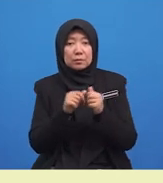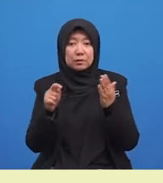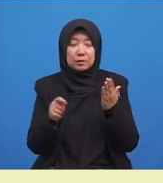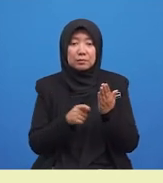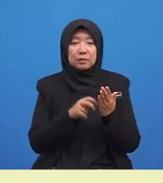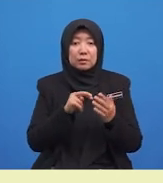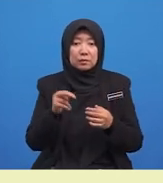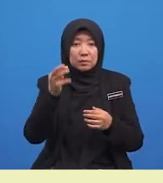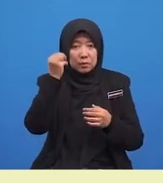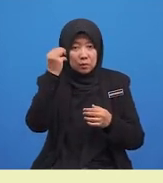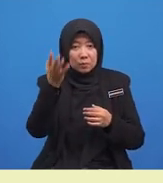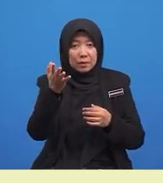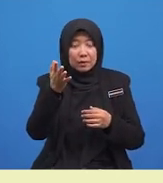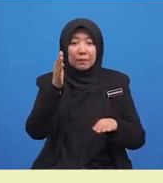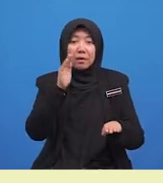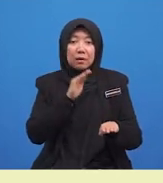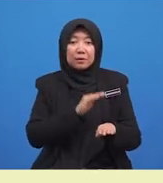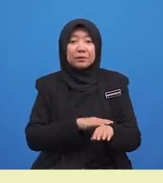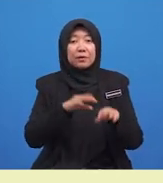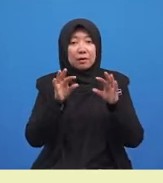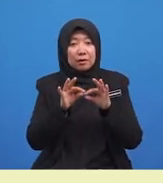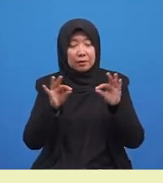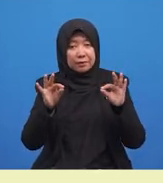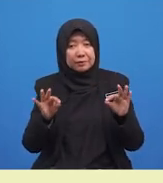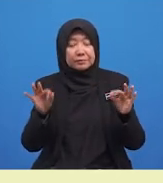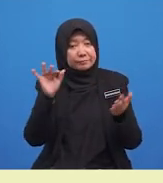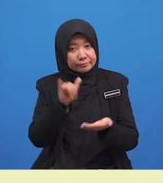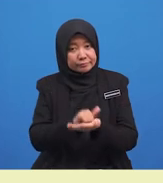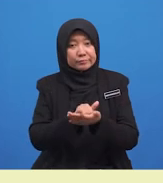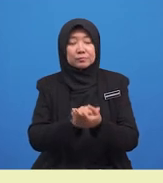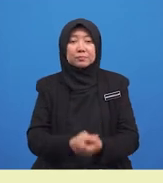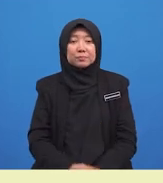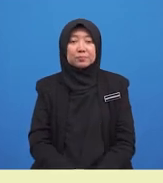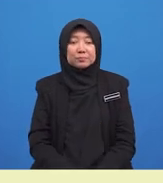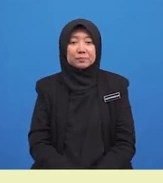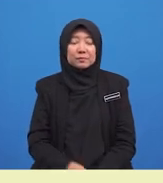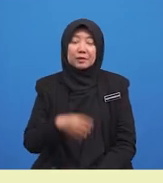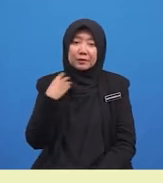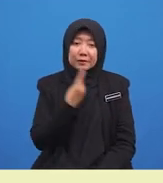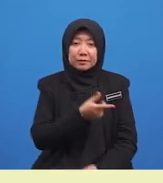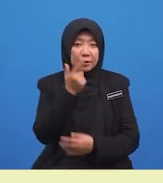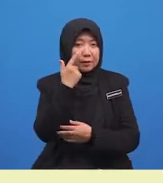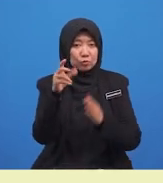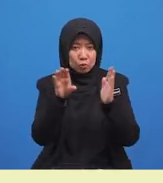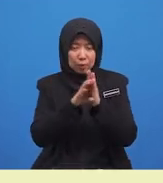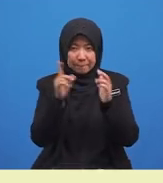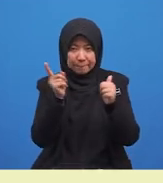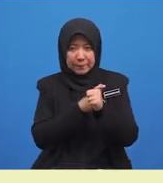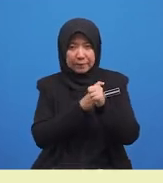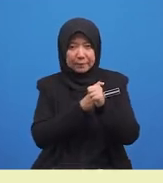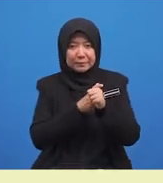menambahkan maklumat pada ayat tersebut. Kita lihat contoh pertama.